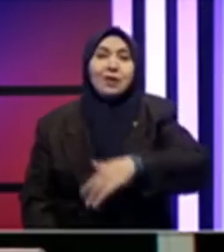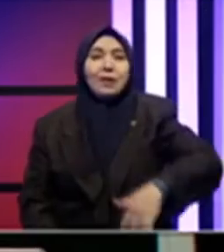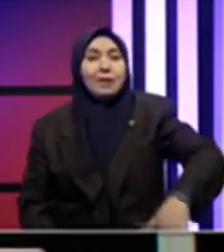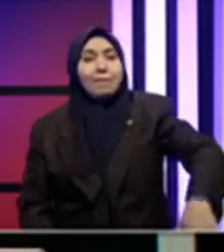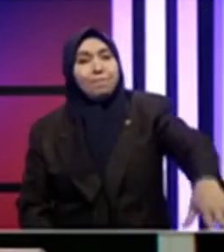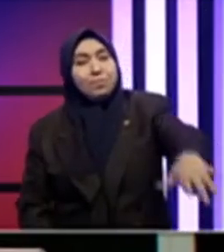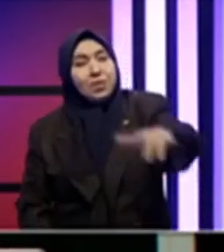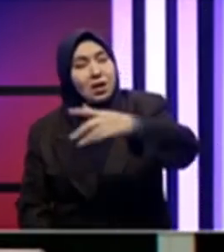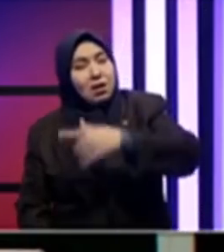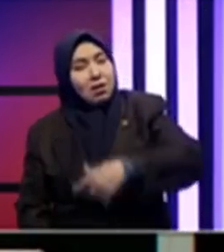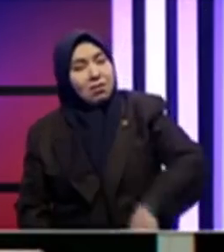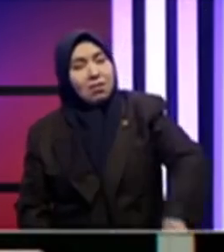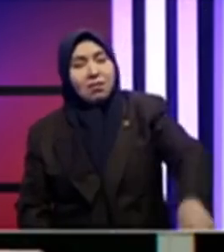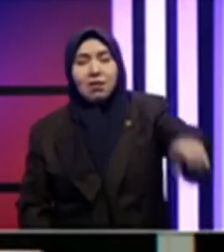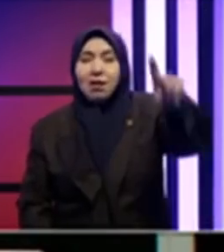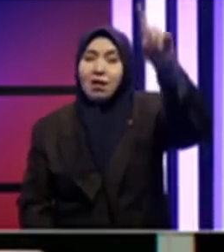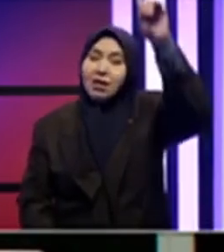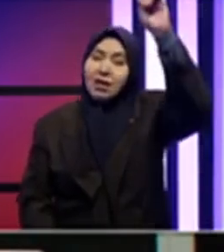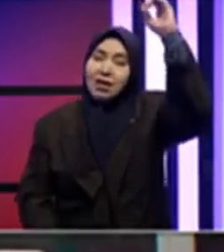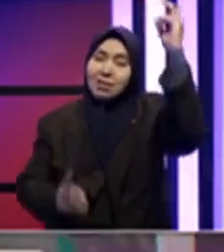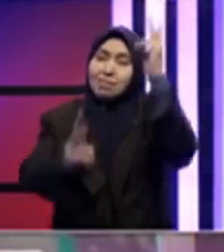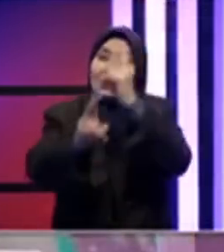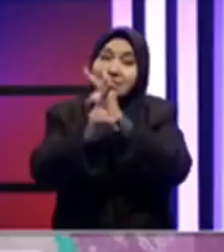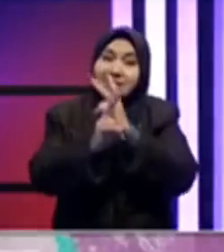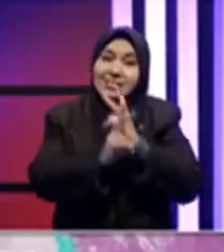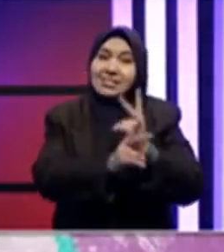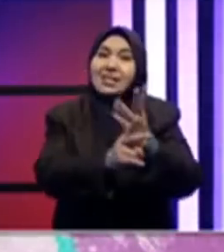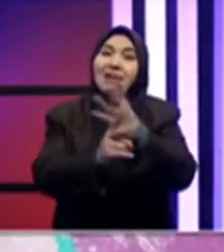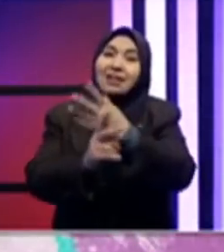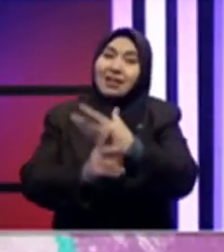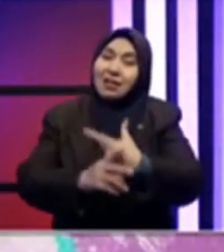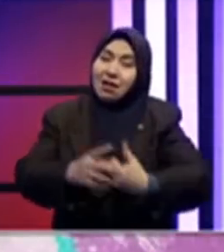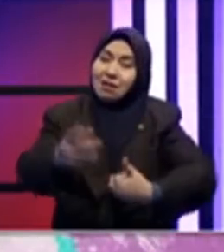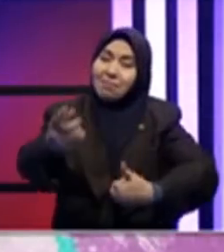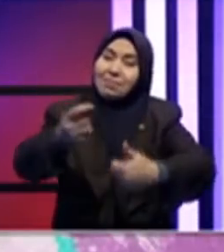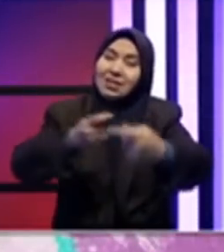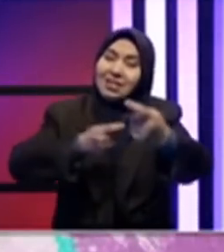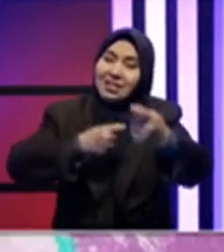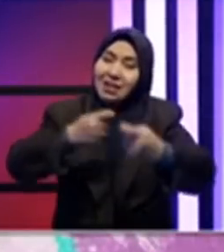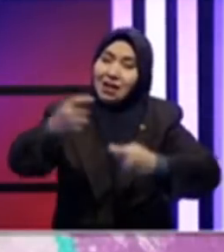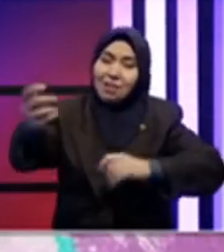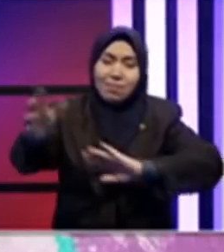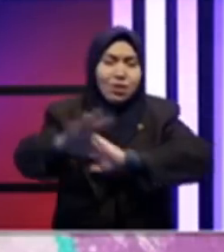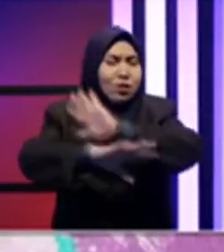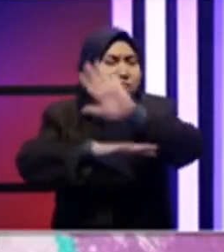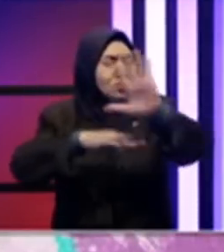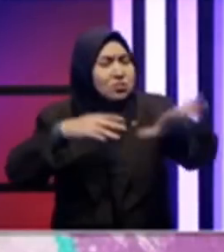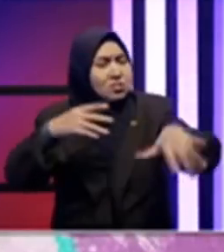الرحيم الحمد لله رب